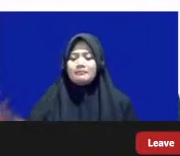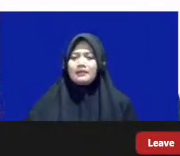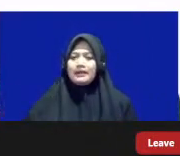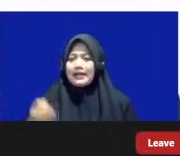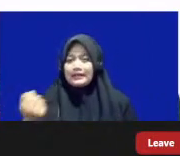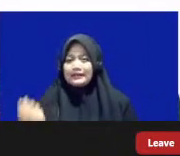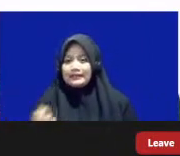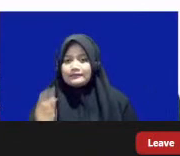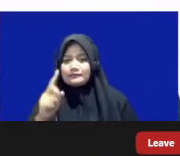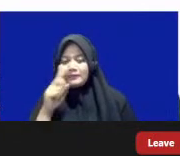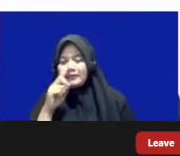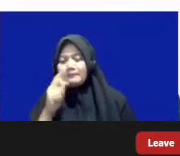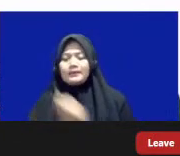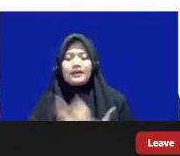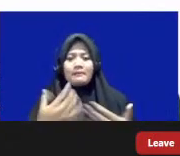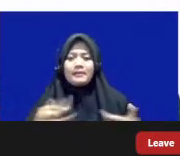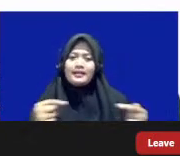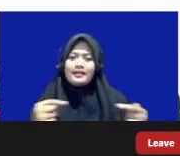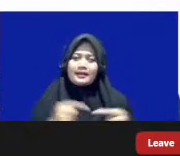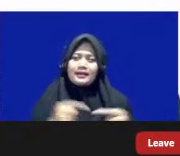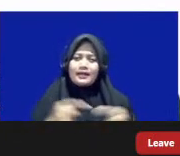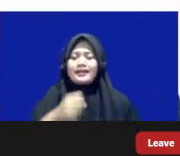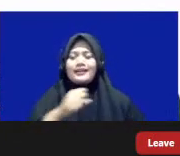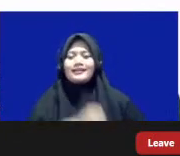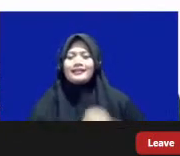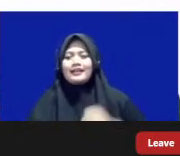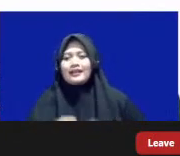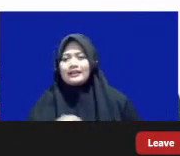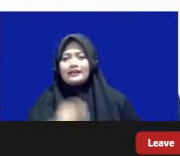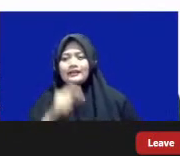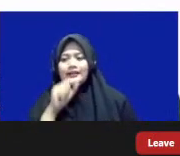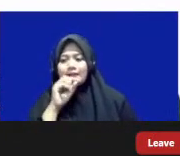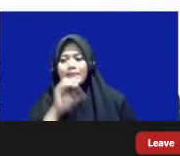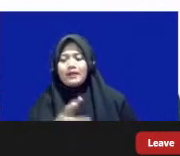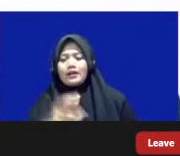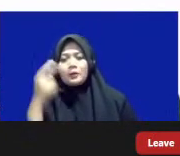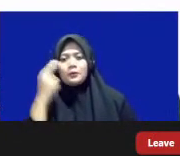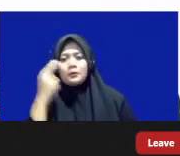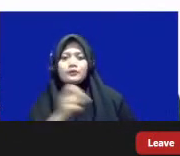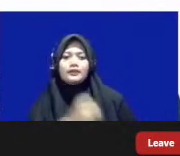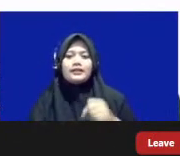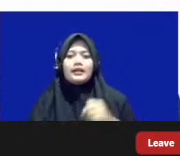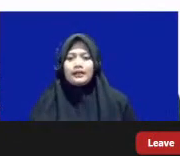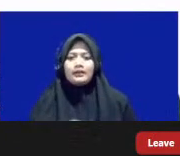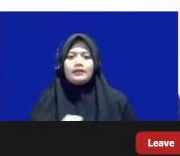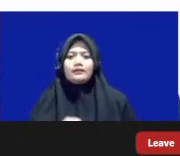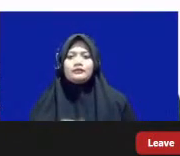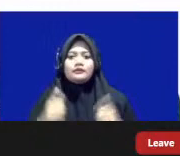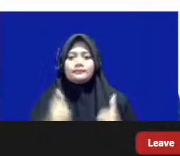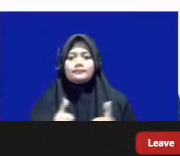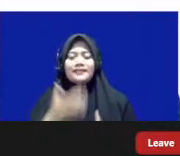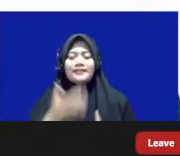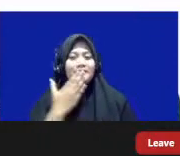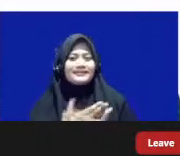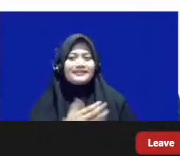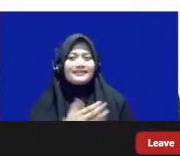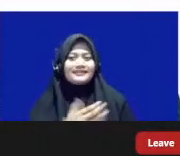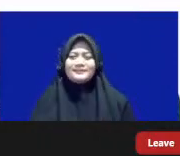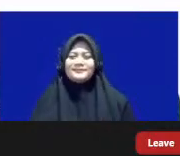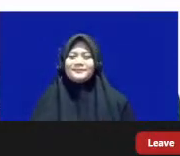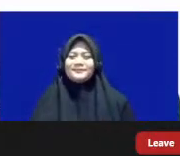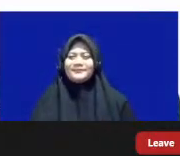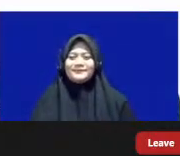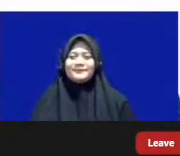terutama terkait dengan tadi kegiatan-kegiatan yang saya sampaikan untuk kegiatan-kegiatan di kesiapsiagaan. Terima kasih.